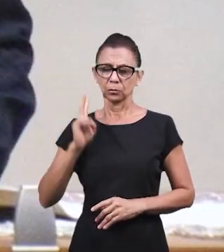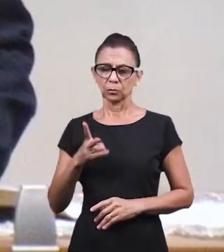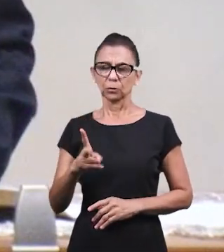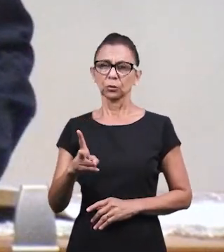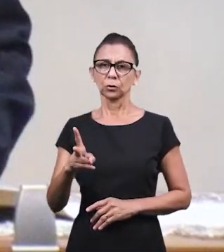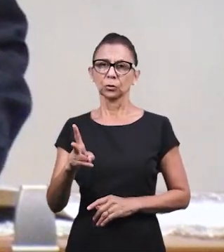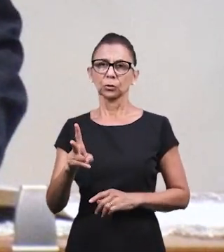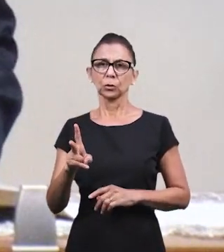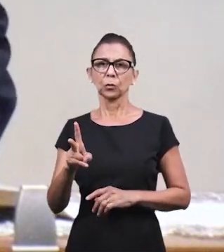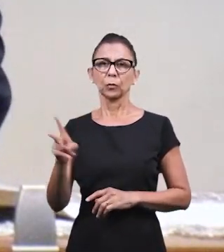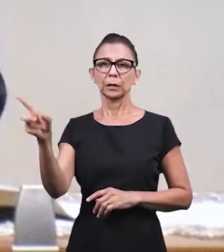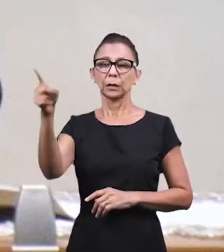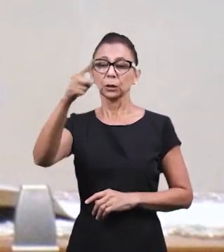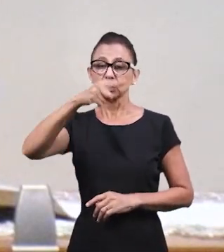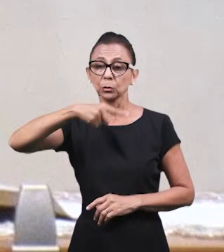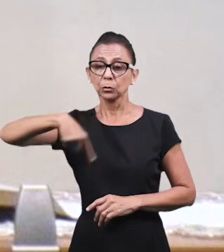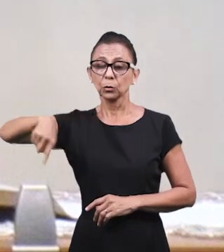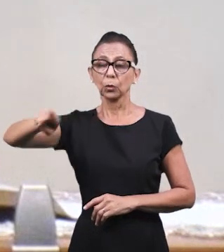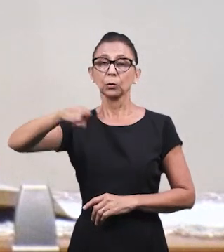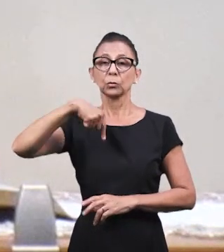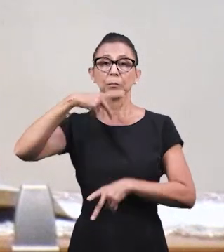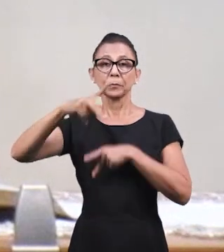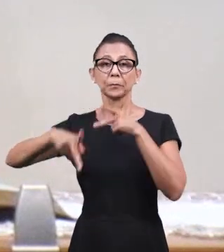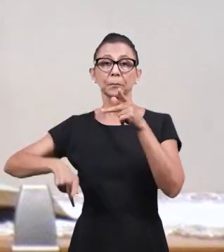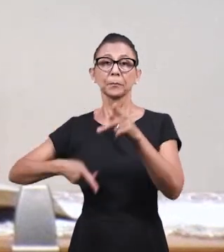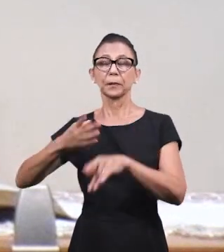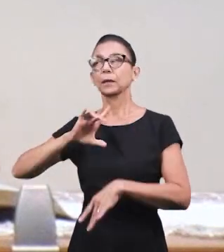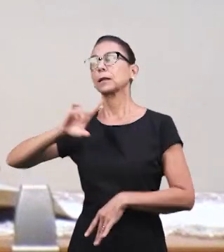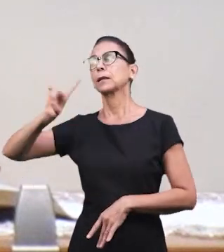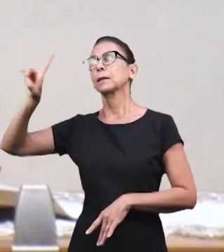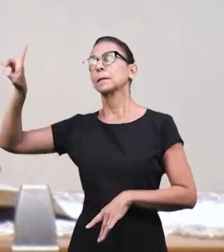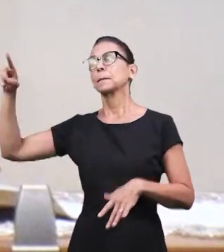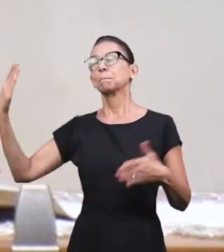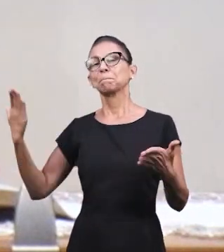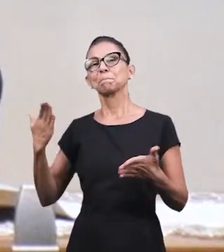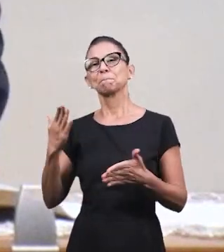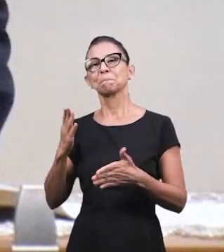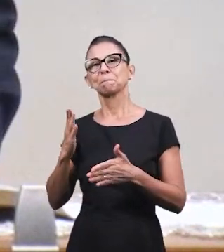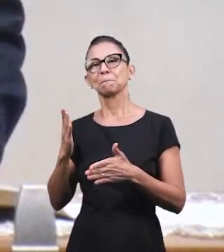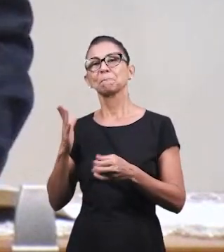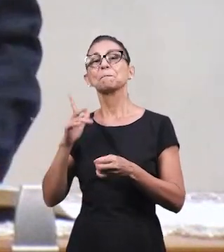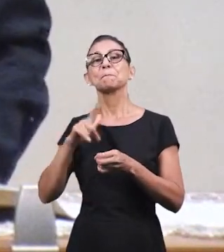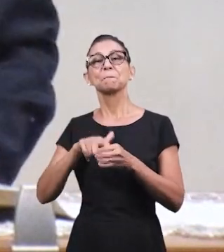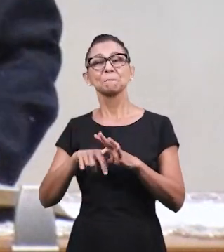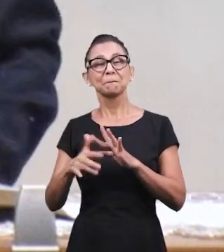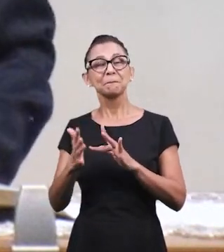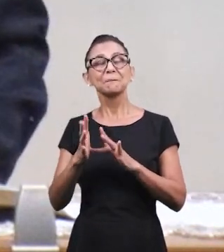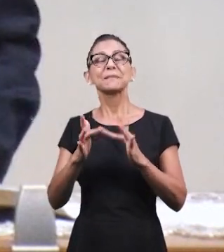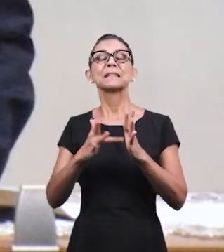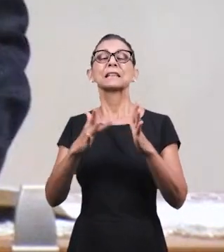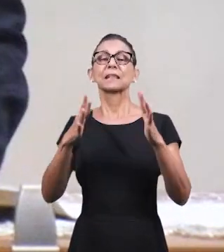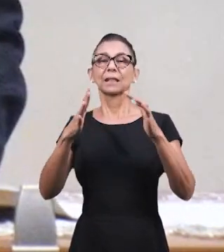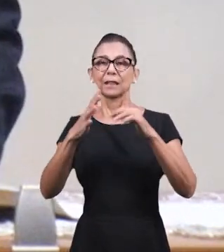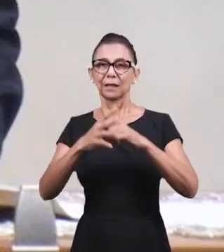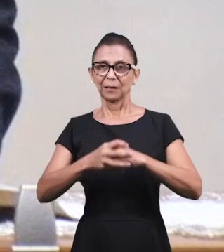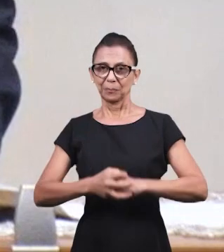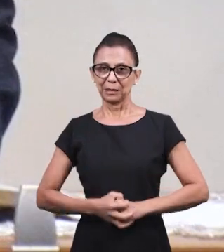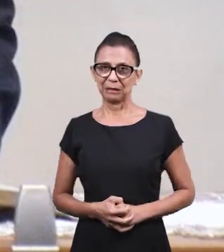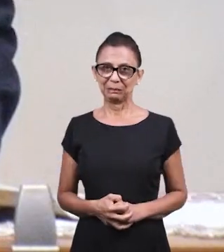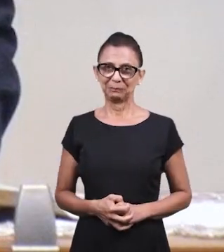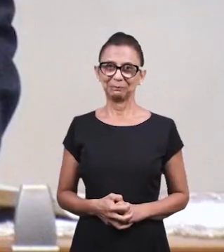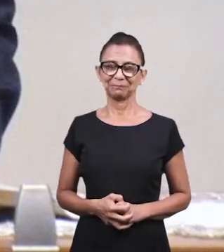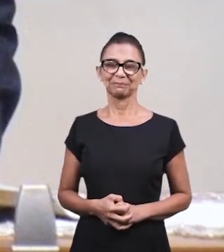духа боже это пребудет со всем народом божиим отныне вы так и до пришествия